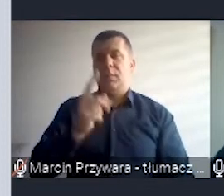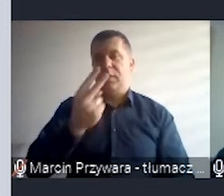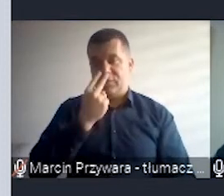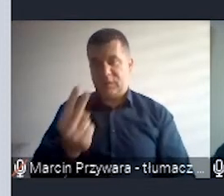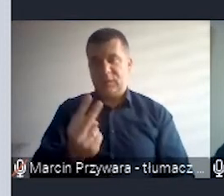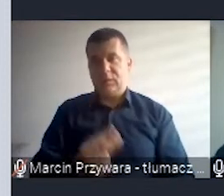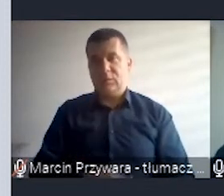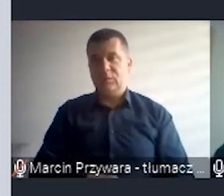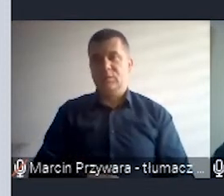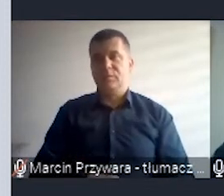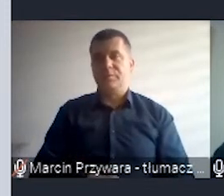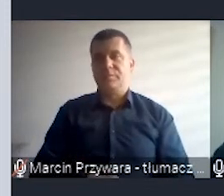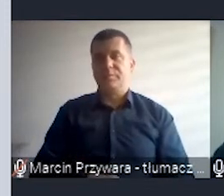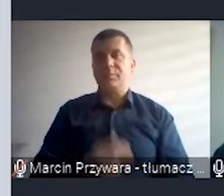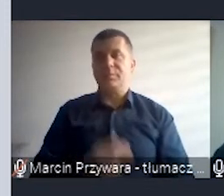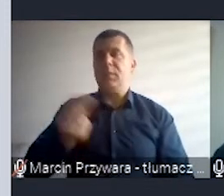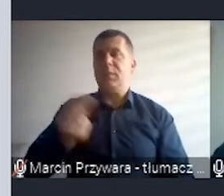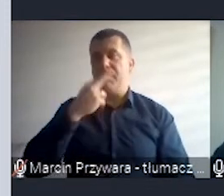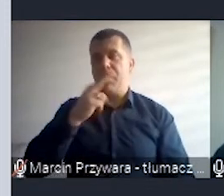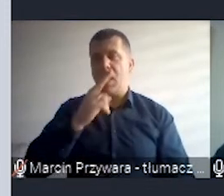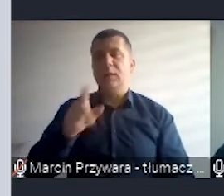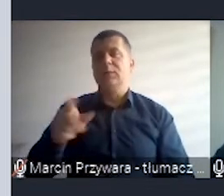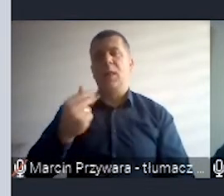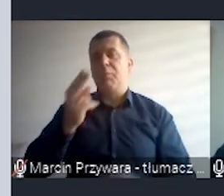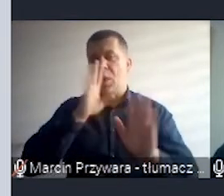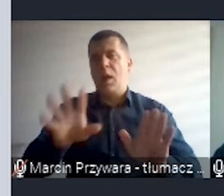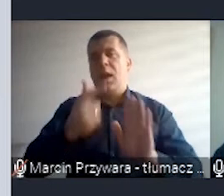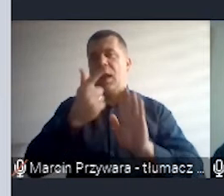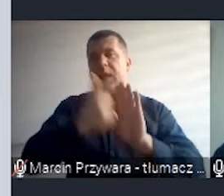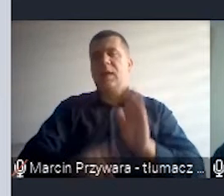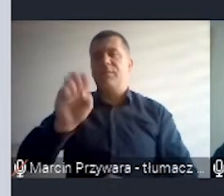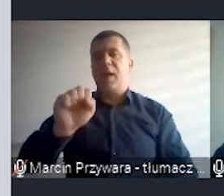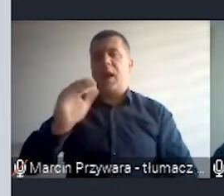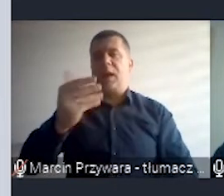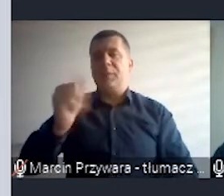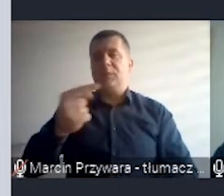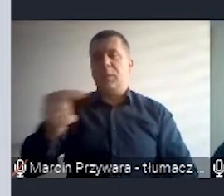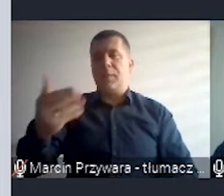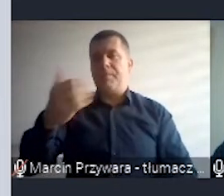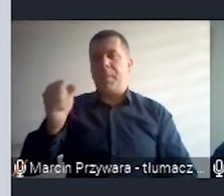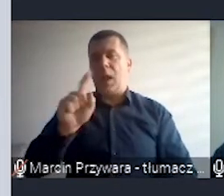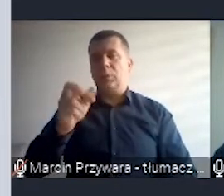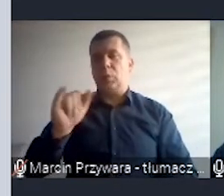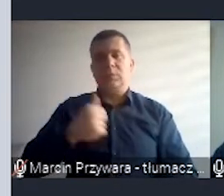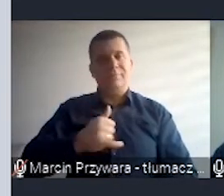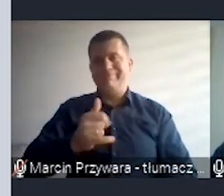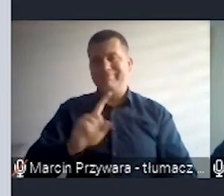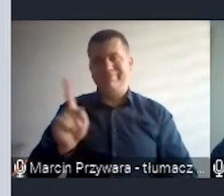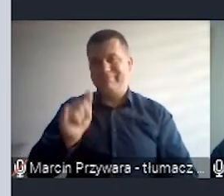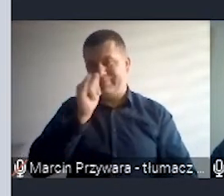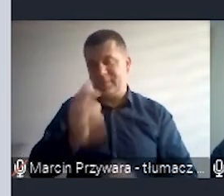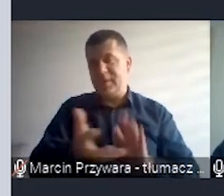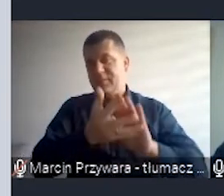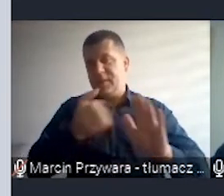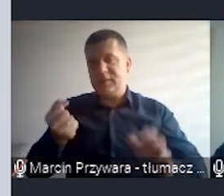wiedzieli co i jak. Celowo nie pokazuję Wam listy z warmińsko-mazurskiego, bo musiałbym ją